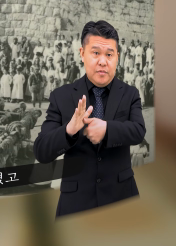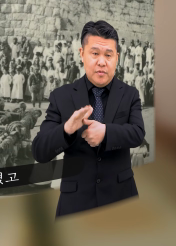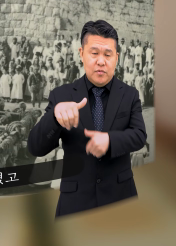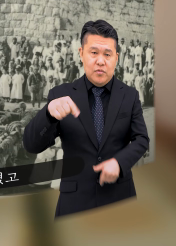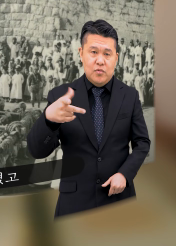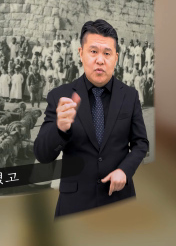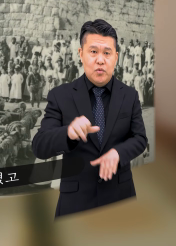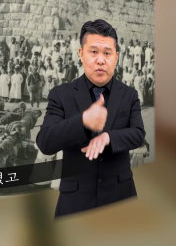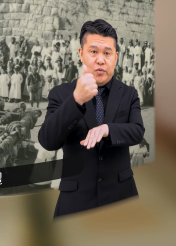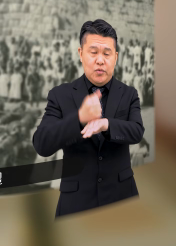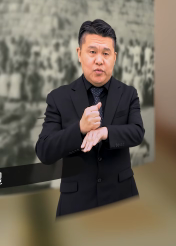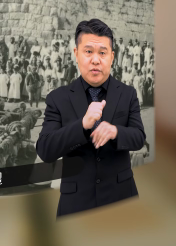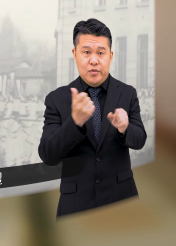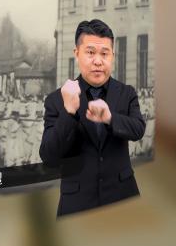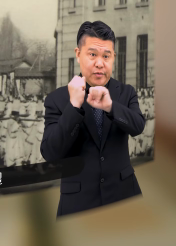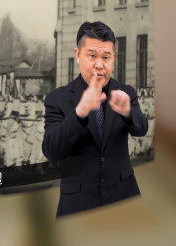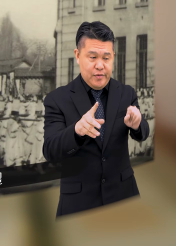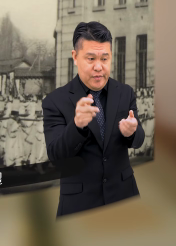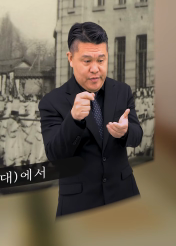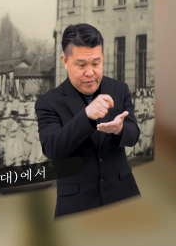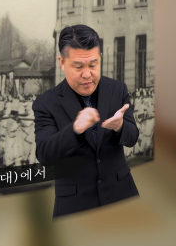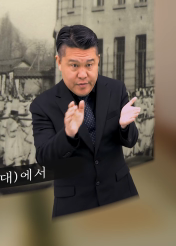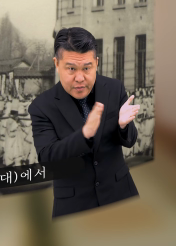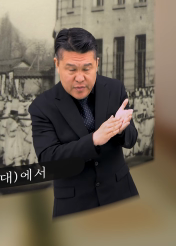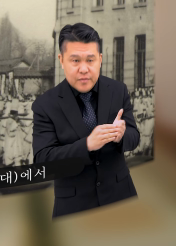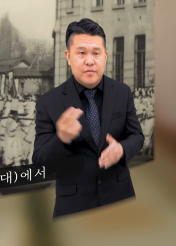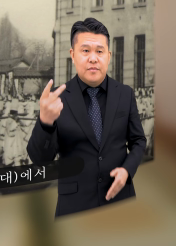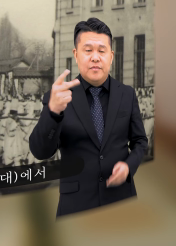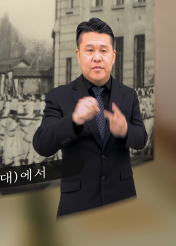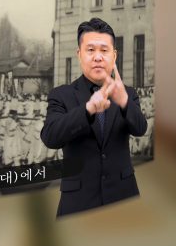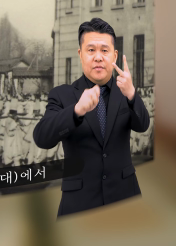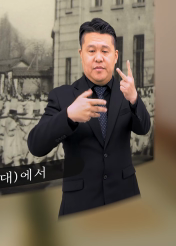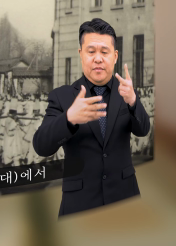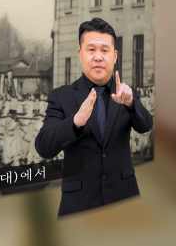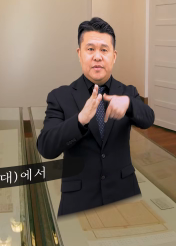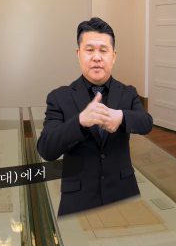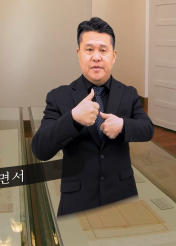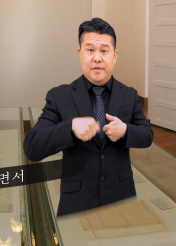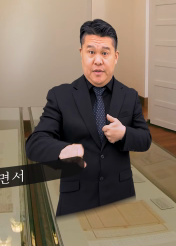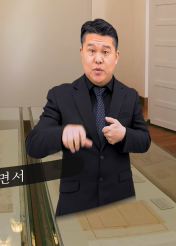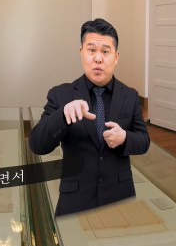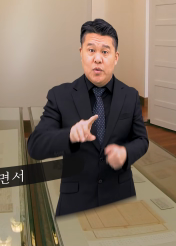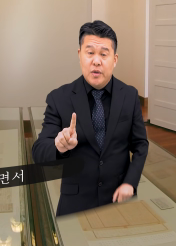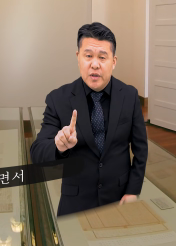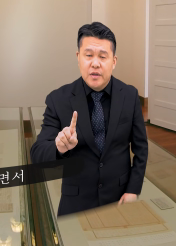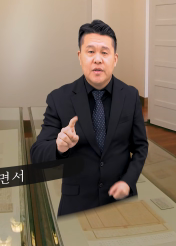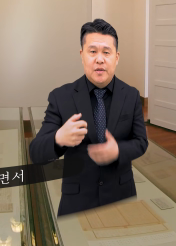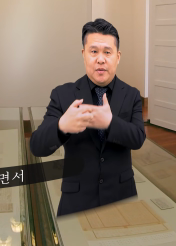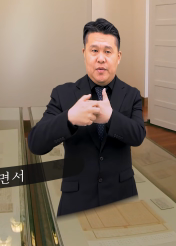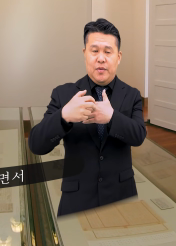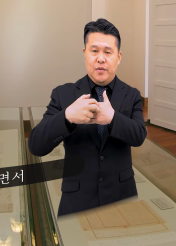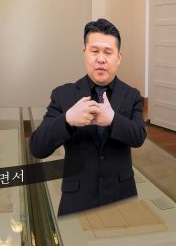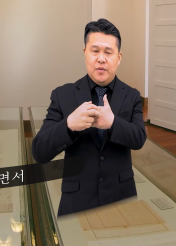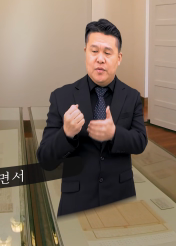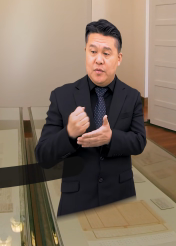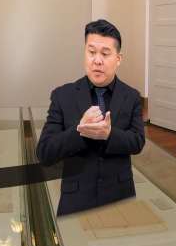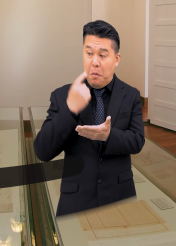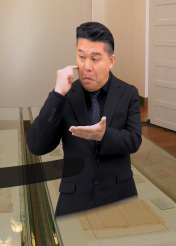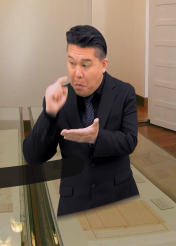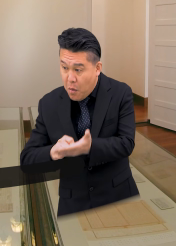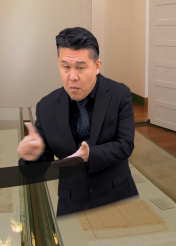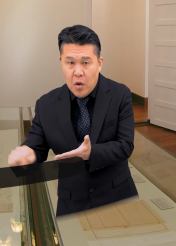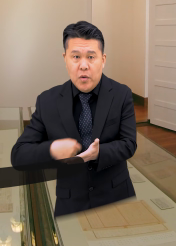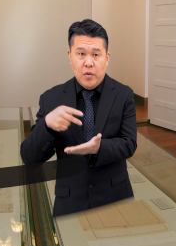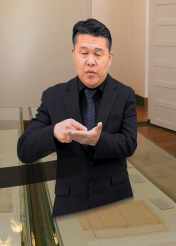고종국장을 취재하였고 2월 28일 아들이 태어난 세브란스 병원에서 우연히 독립선언서를 발견하면서